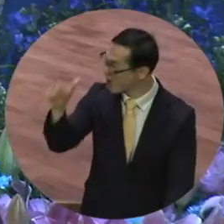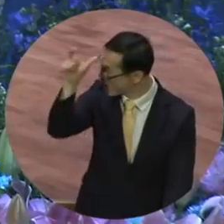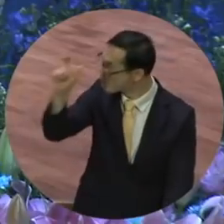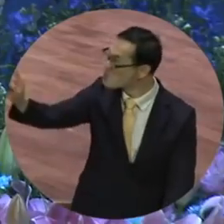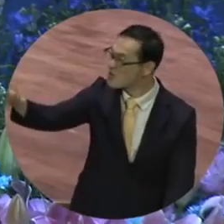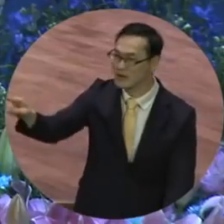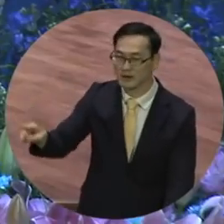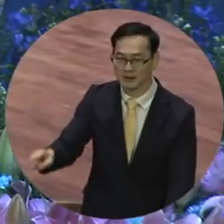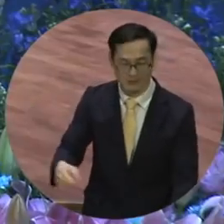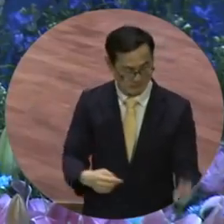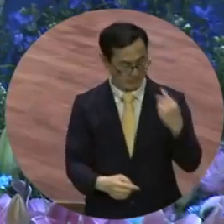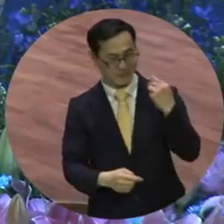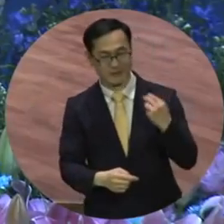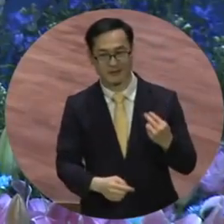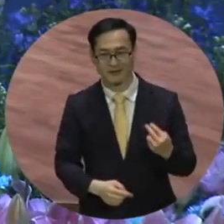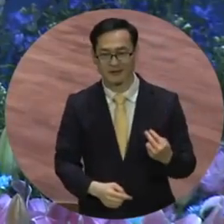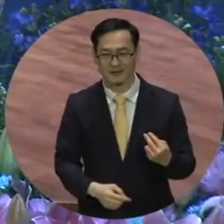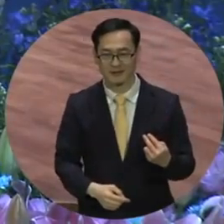그렇습니까?